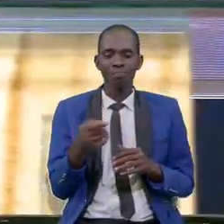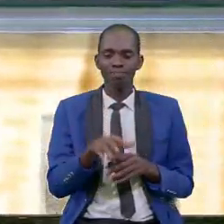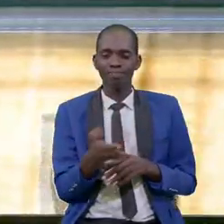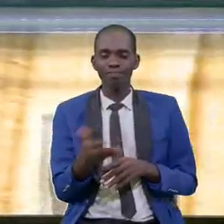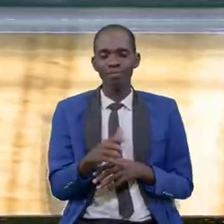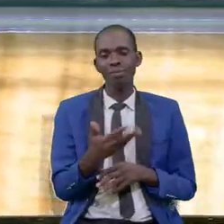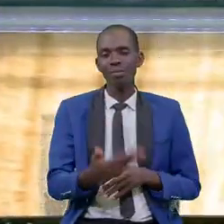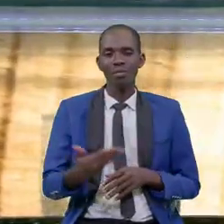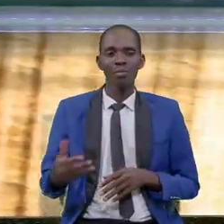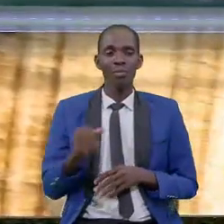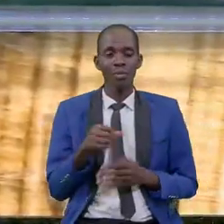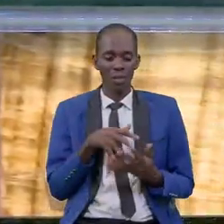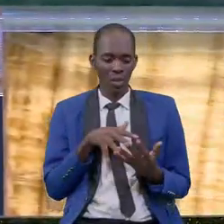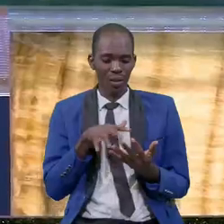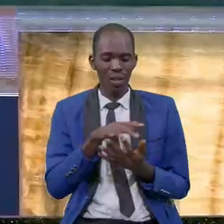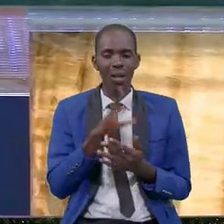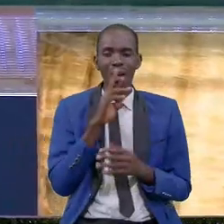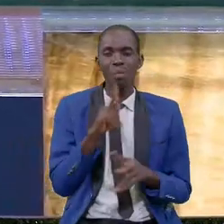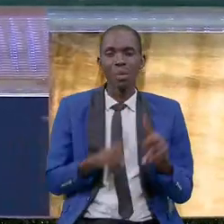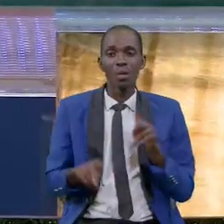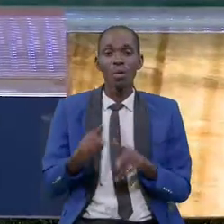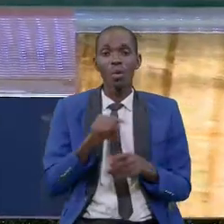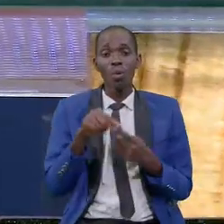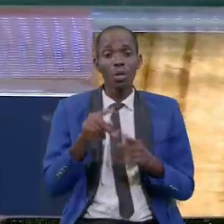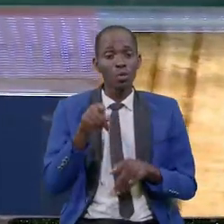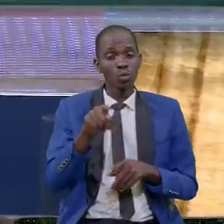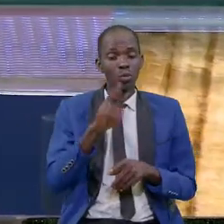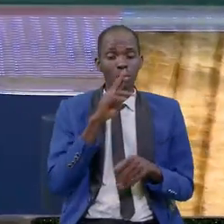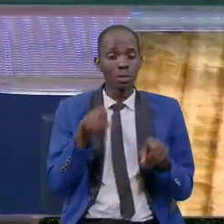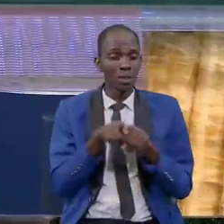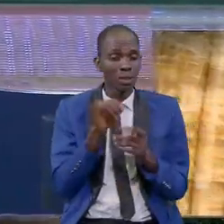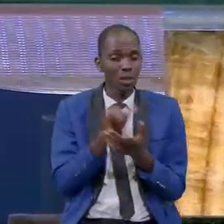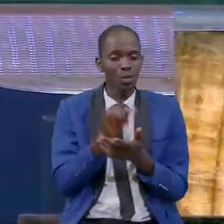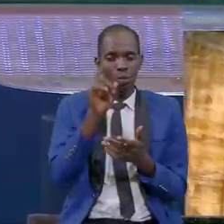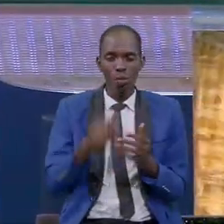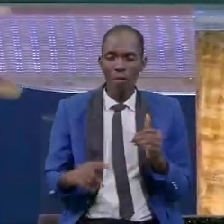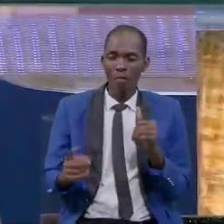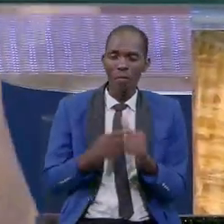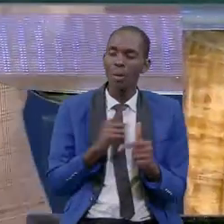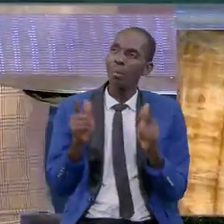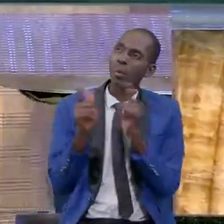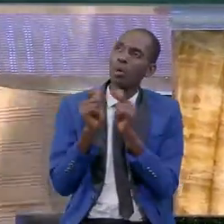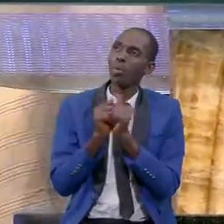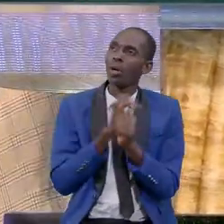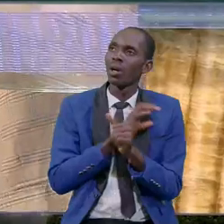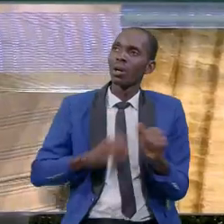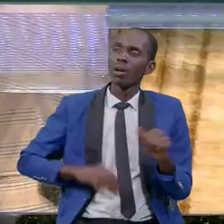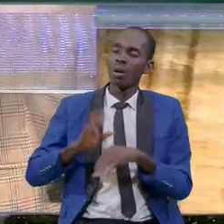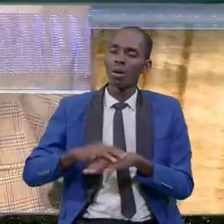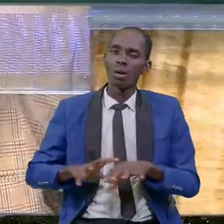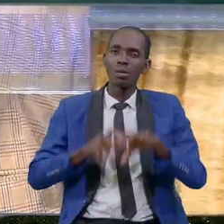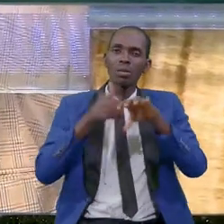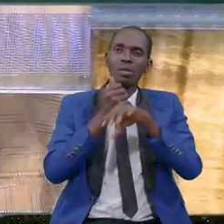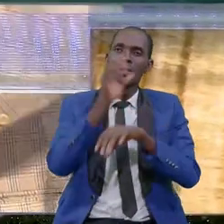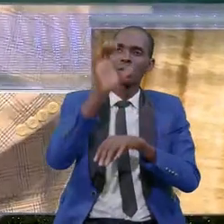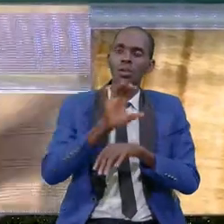l'iniquité. Ce sont les gens que quand les gens sont pareils, ils doivent aller au calvaire avant de pouvoir aller au ciel.